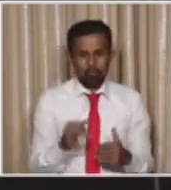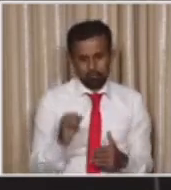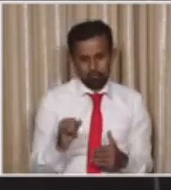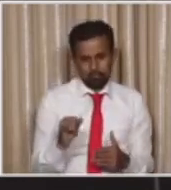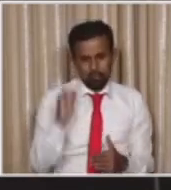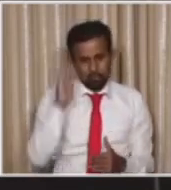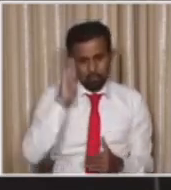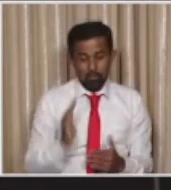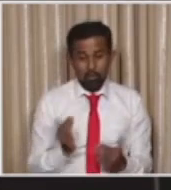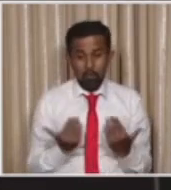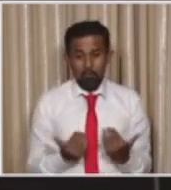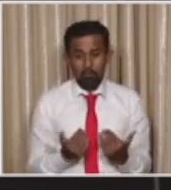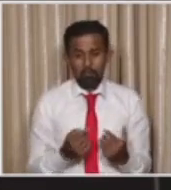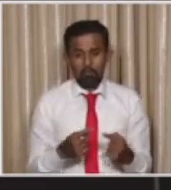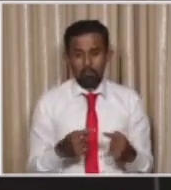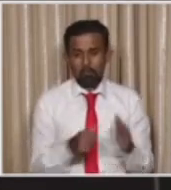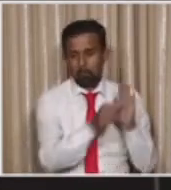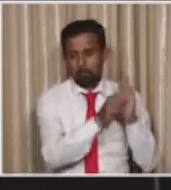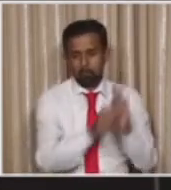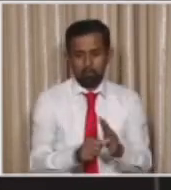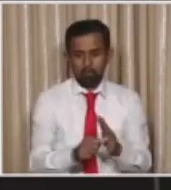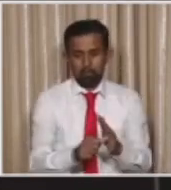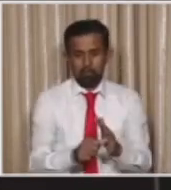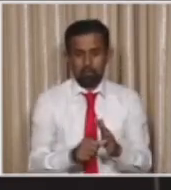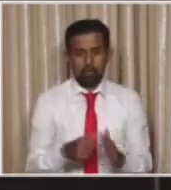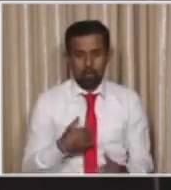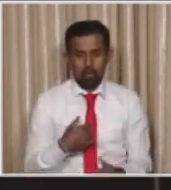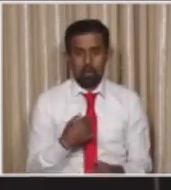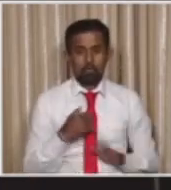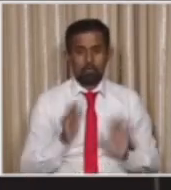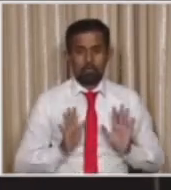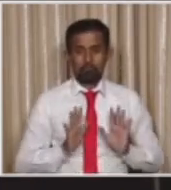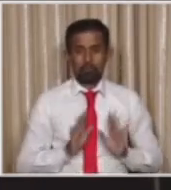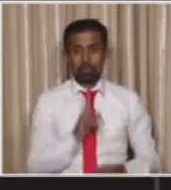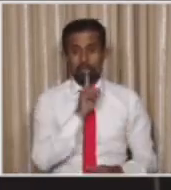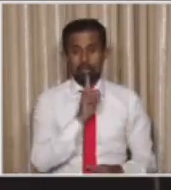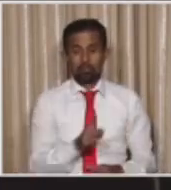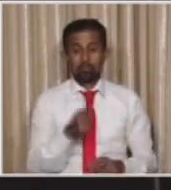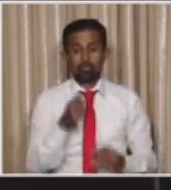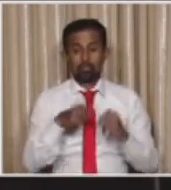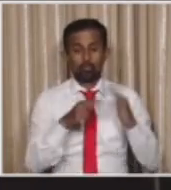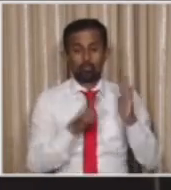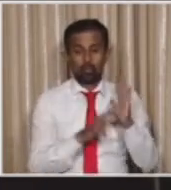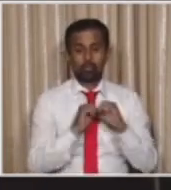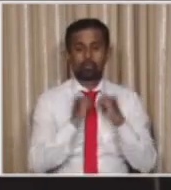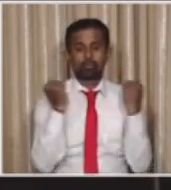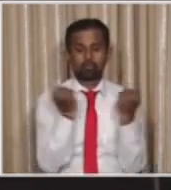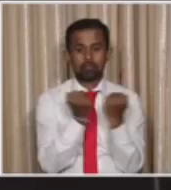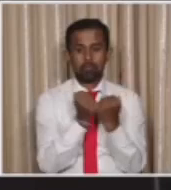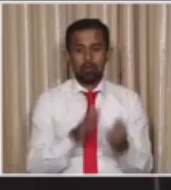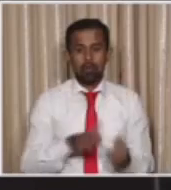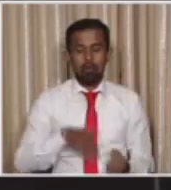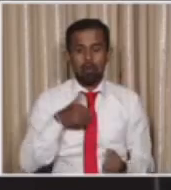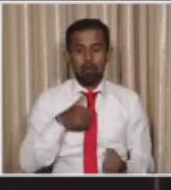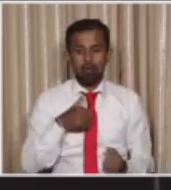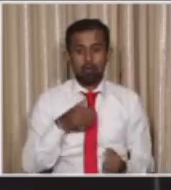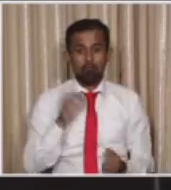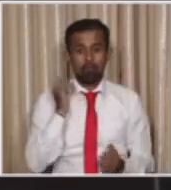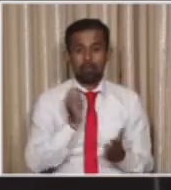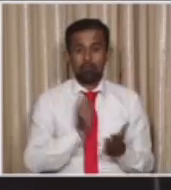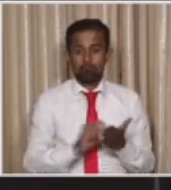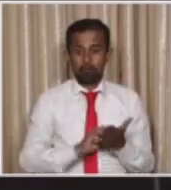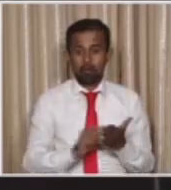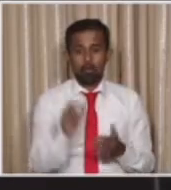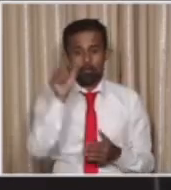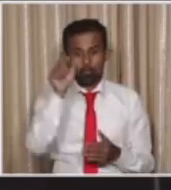කුලයේ දරුවන්ට වෙනස්ව සලකනවා. මේක මේ අප කියන්නේ අපි නෙමේ, මේ කියන්නේ එක්සත් ජාතීන්ගේ සංගමේ ප්‍රධාන නැත්නම් විශේෂ